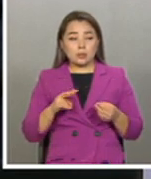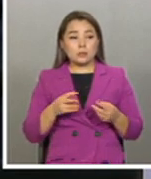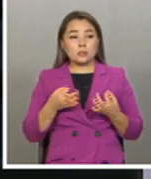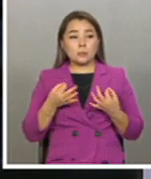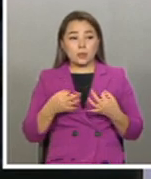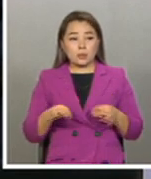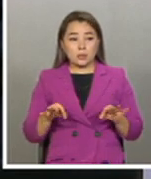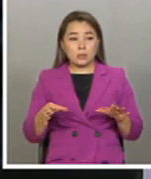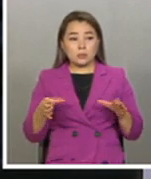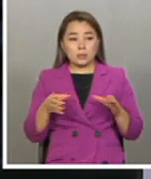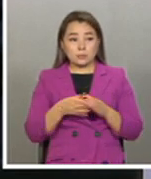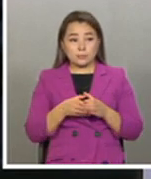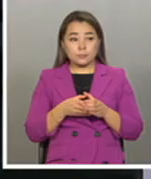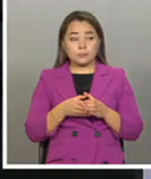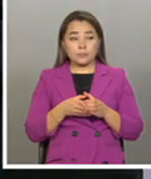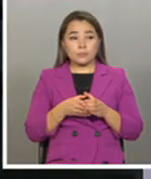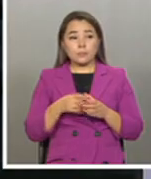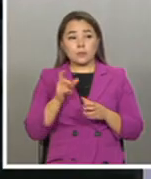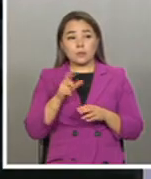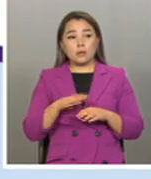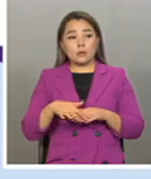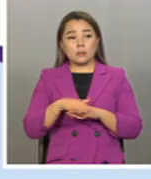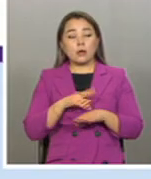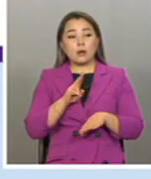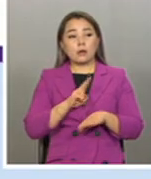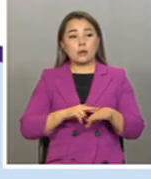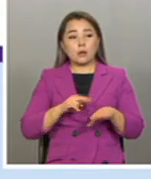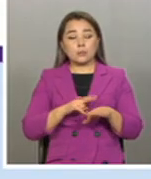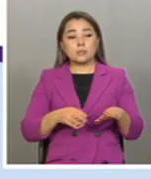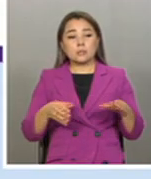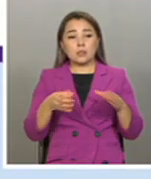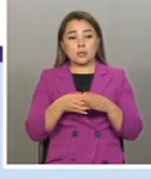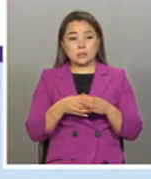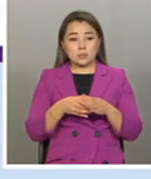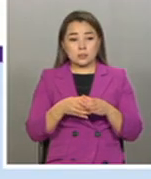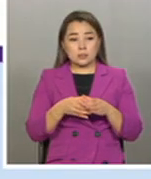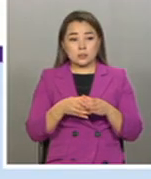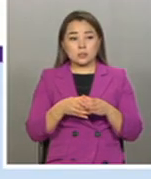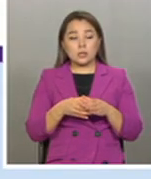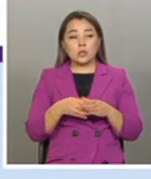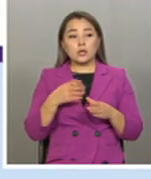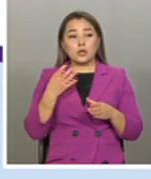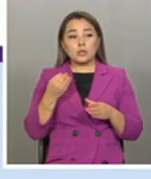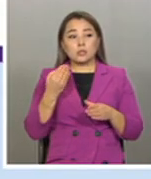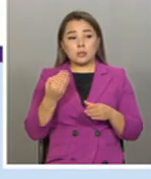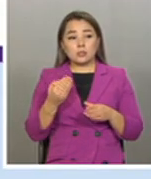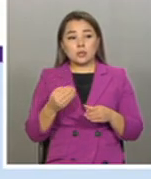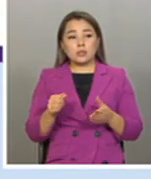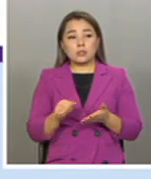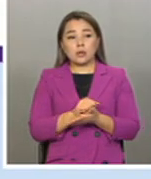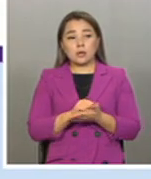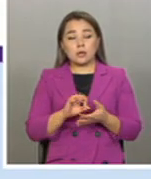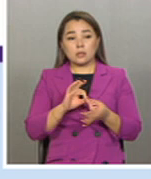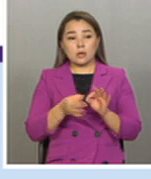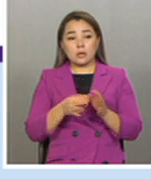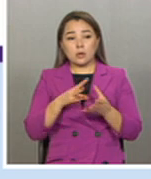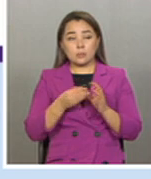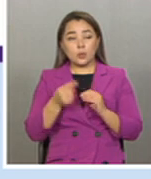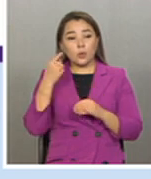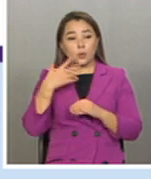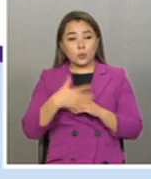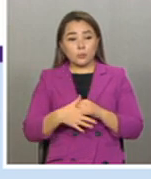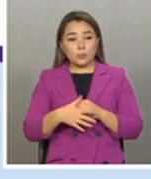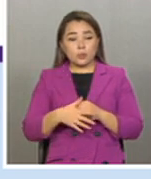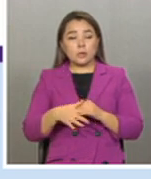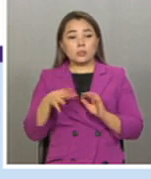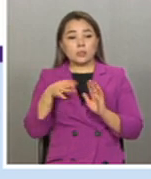социал-демократтар, халық комиссарлары кеңесі және декларация ұғымдарын